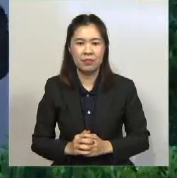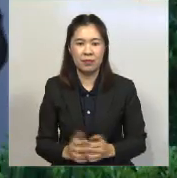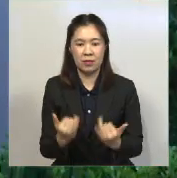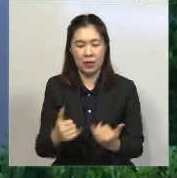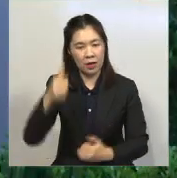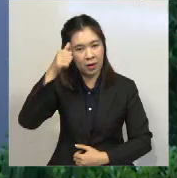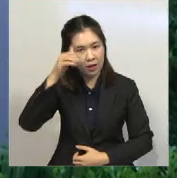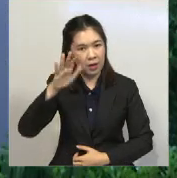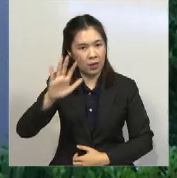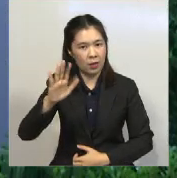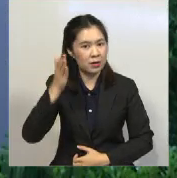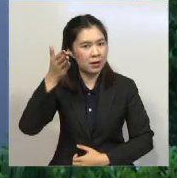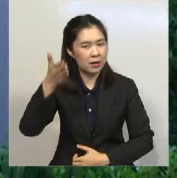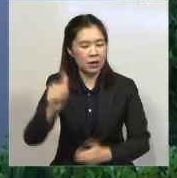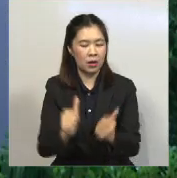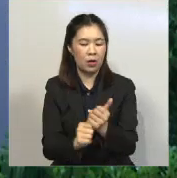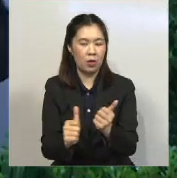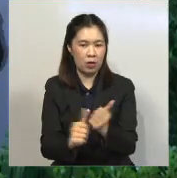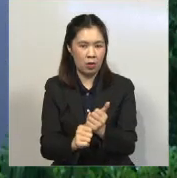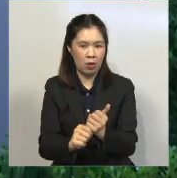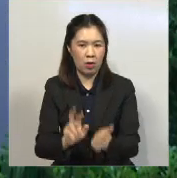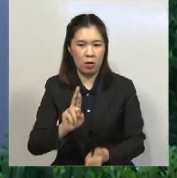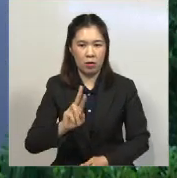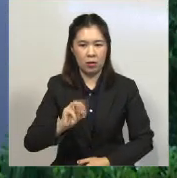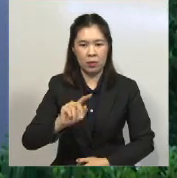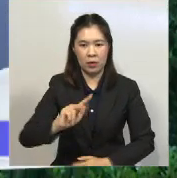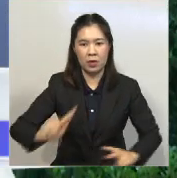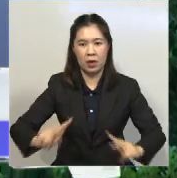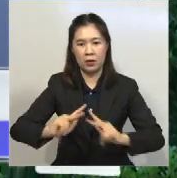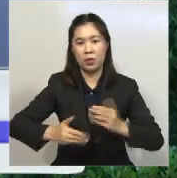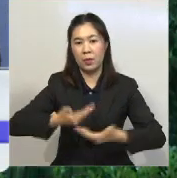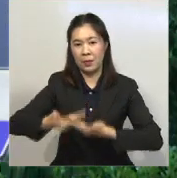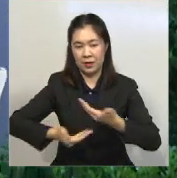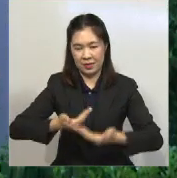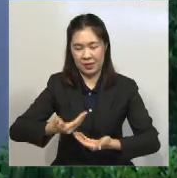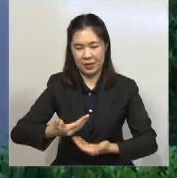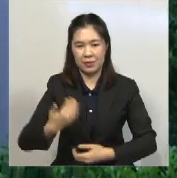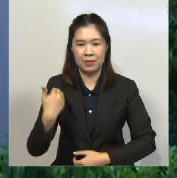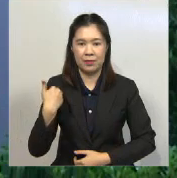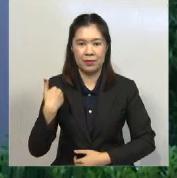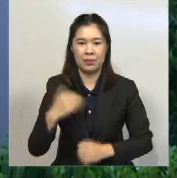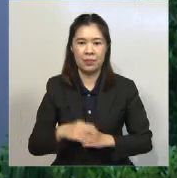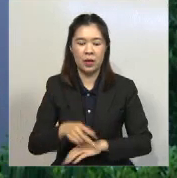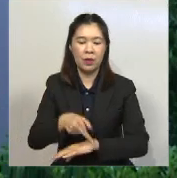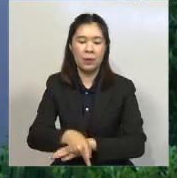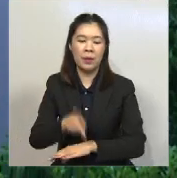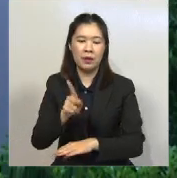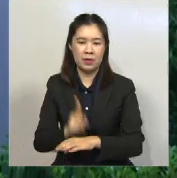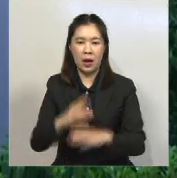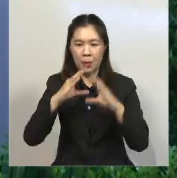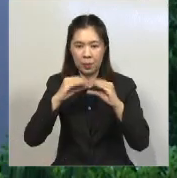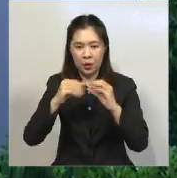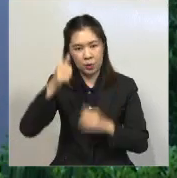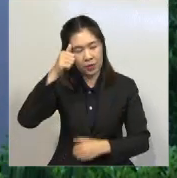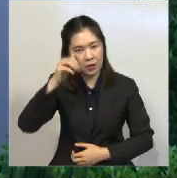5วันหลังจากนี้ค่ะรองนายกรัฐมนตรีและรัฐมนตรีว่าการกระทรวงพาณิชย์ค่ะนายจุลินลักษณะวิสิทธิ์จะนั่งเป็นประธานการประชุมตลอดทั้ง